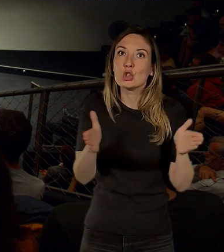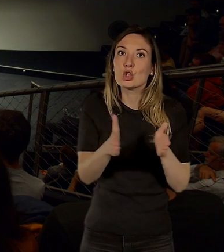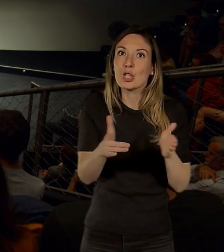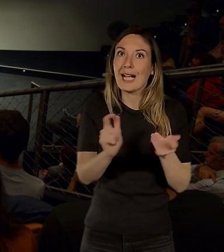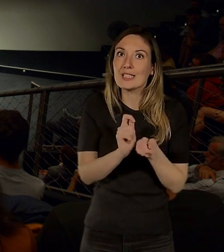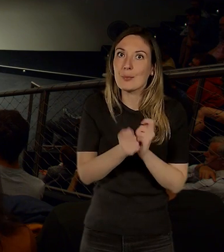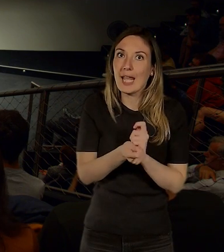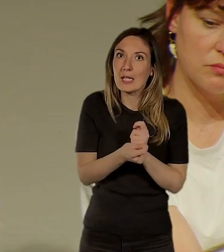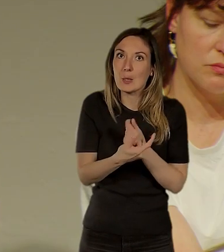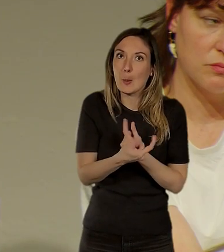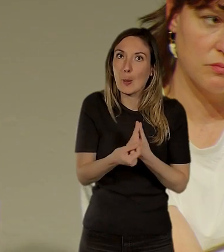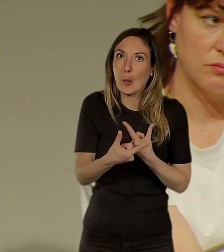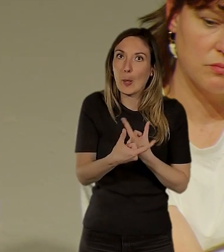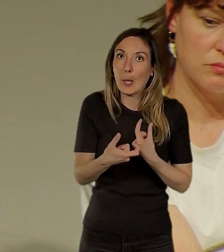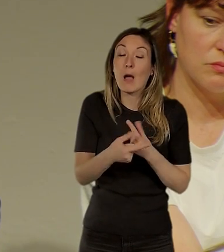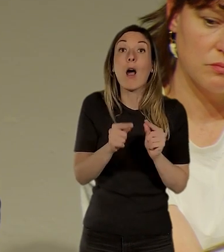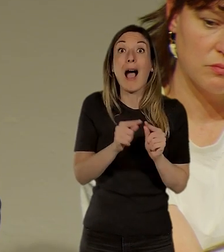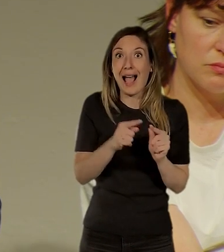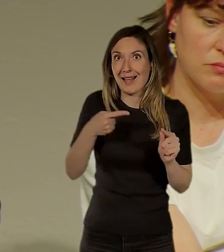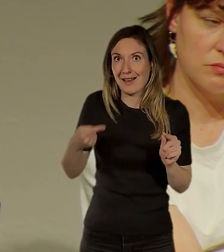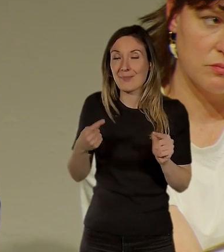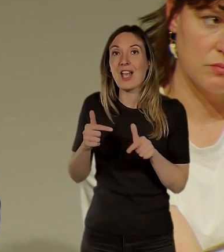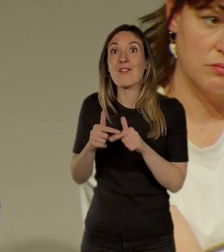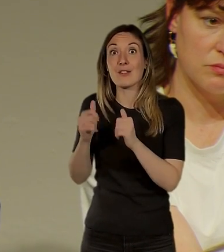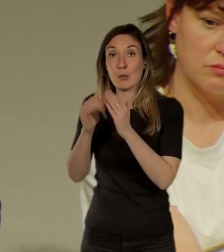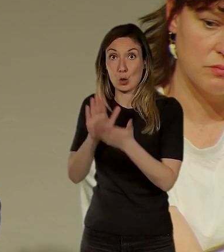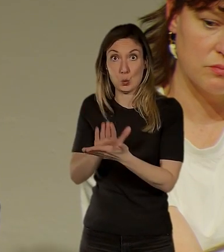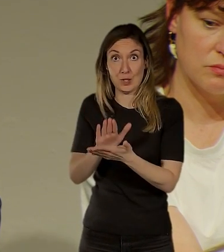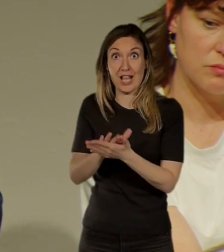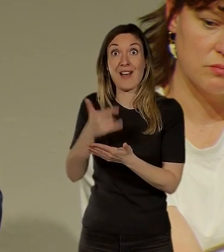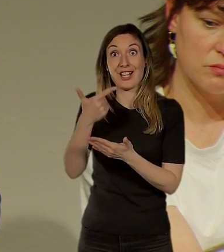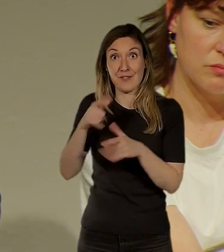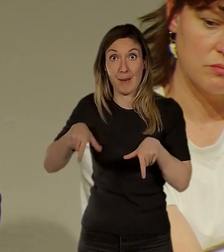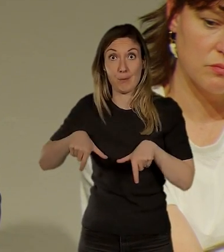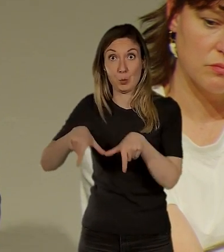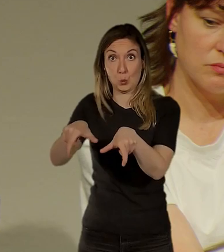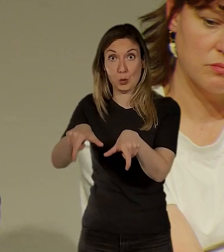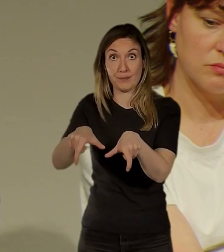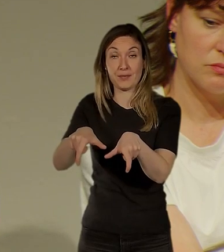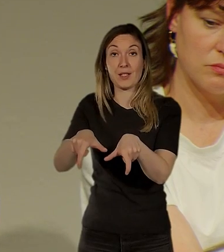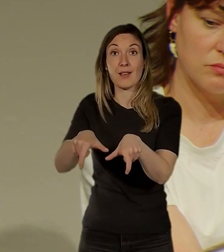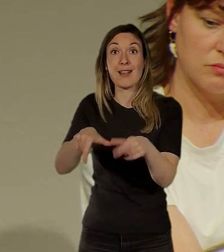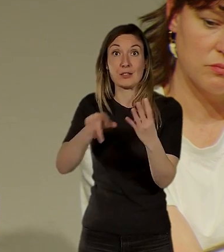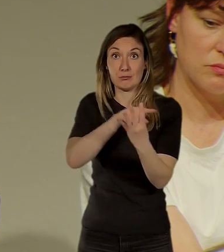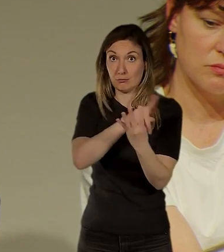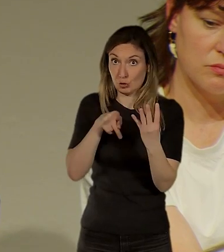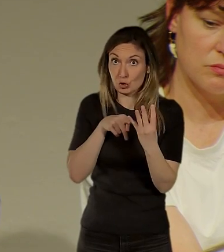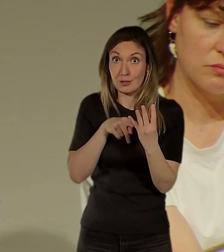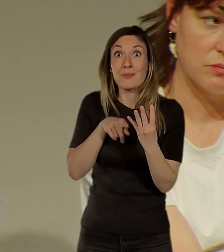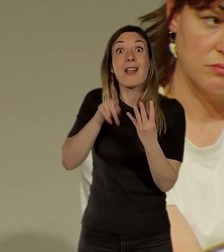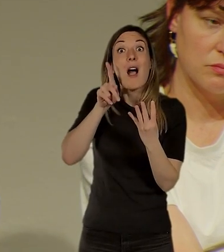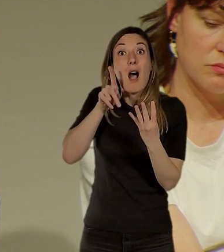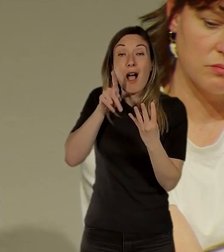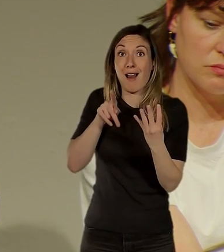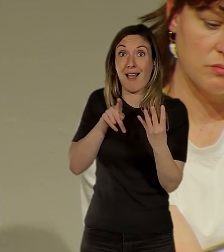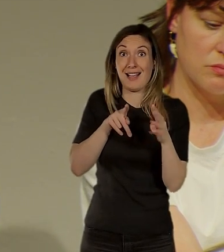i před tou Fantovou budovou vlastně zůstávají 2 pruhy, tam se jako vůbec nic nemění. To, co se změní, je, že jeden z těch pruhů